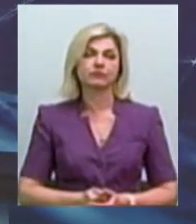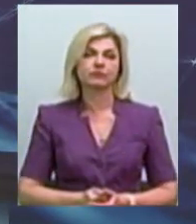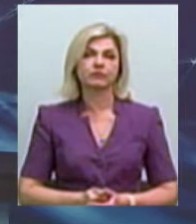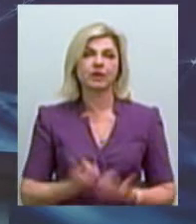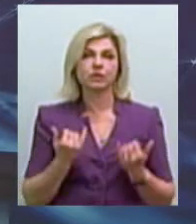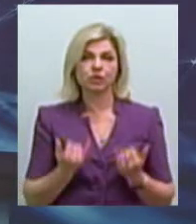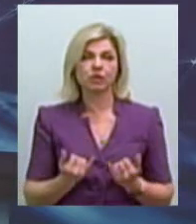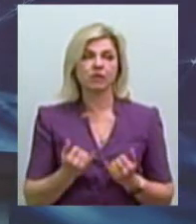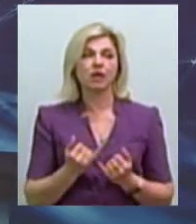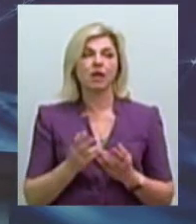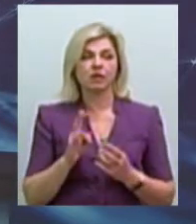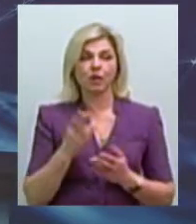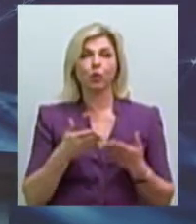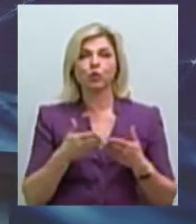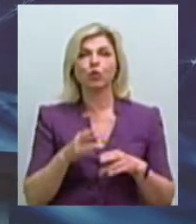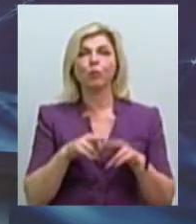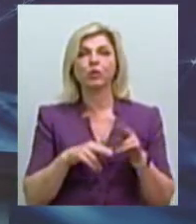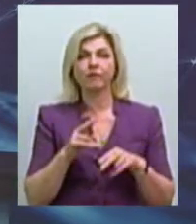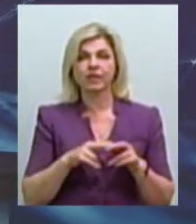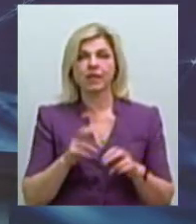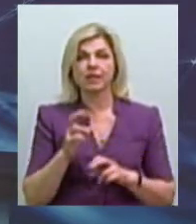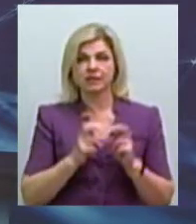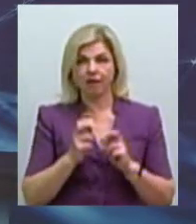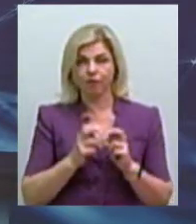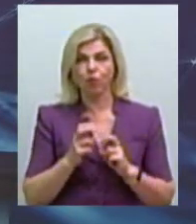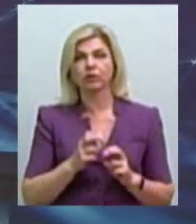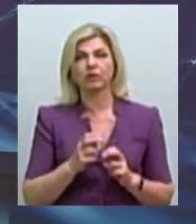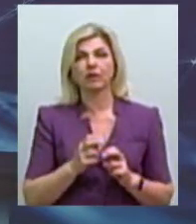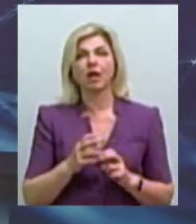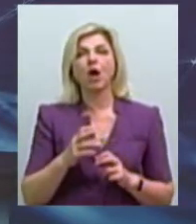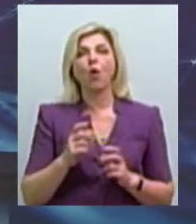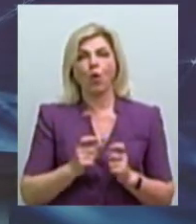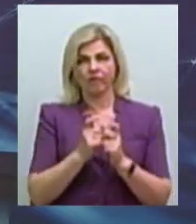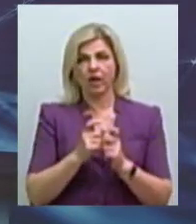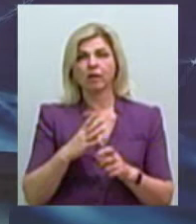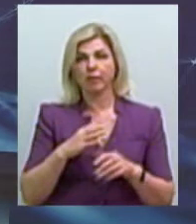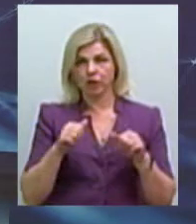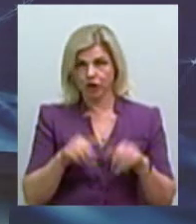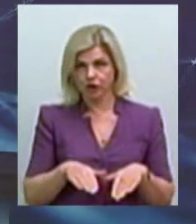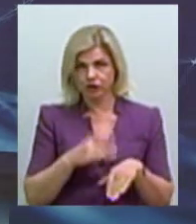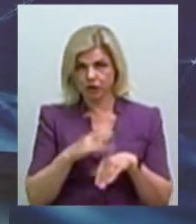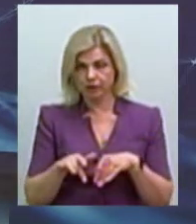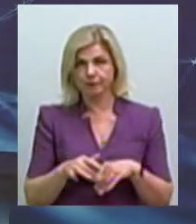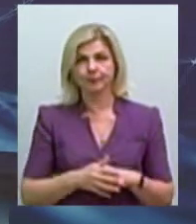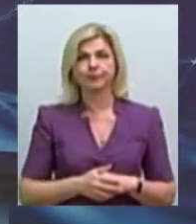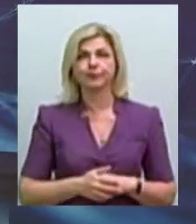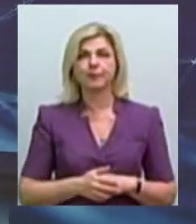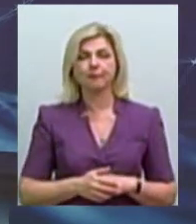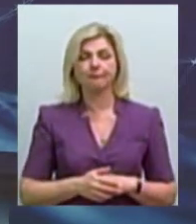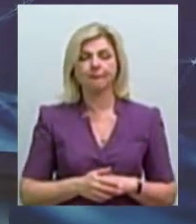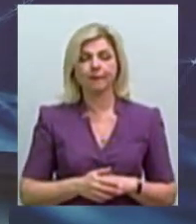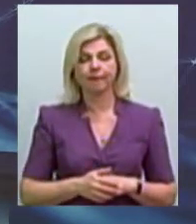Зараз це Миколаївський суднобудівний завод, перепрошую. Конфлікт був вичерпаний.